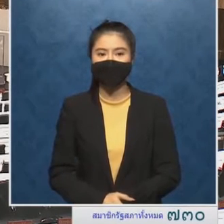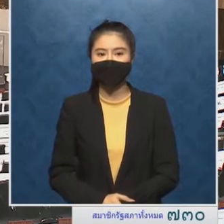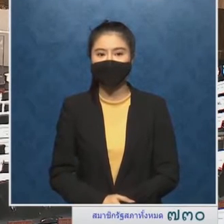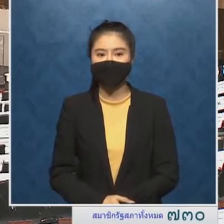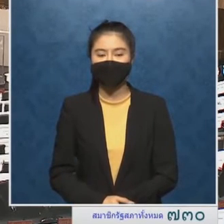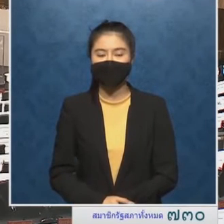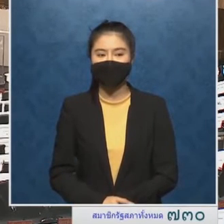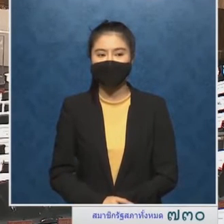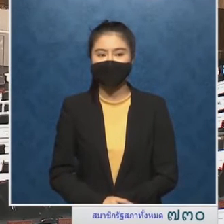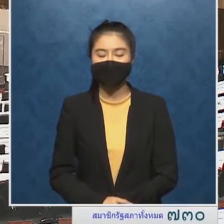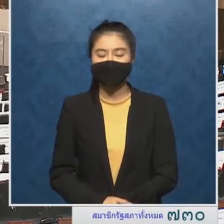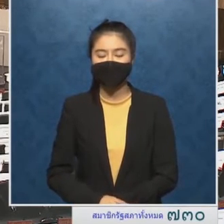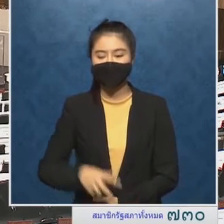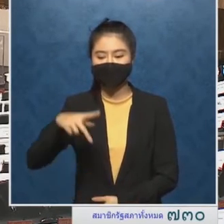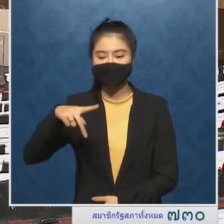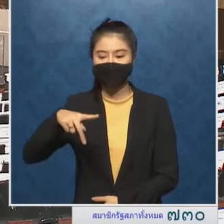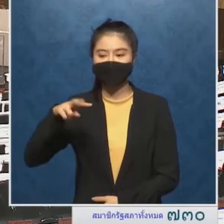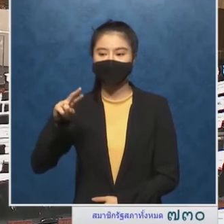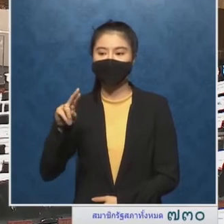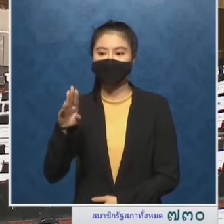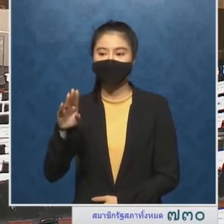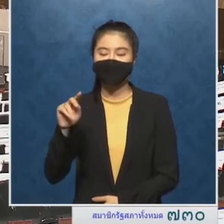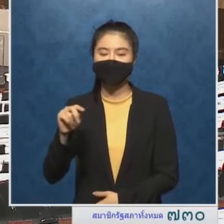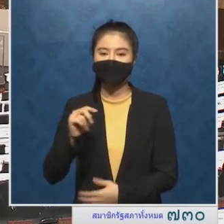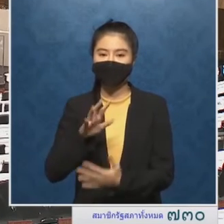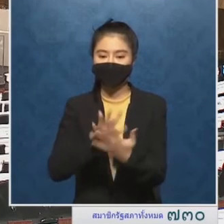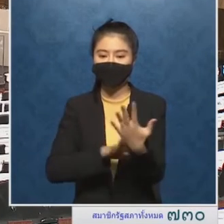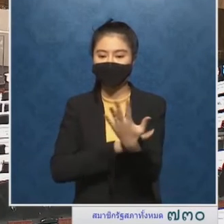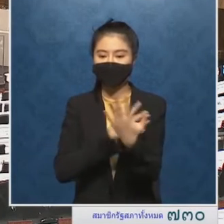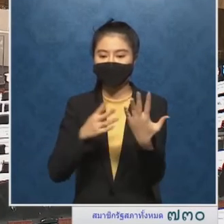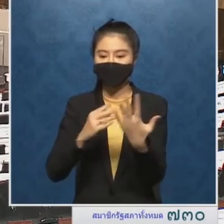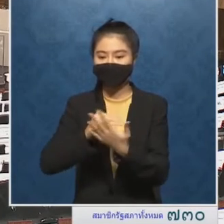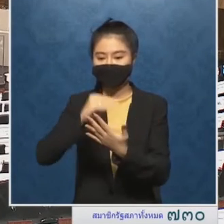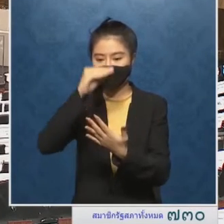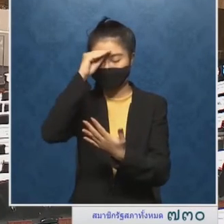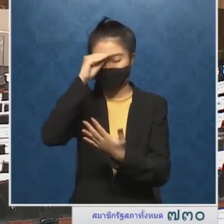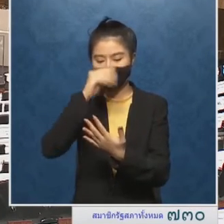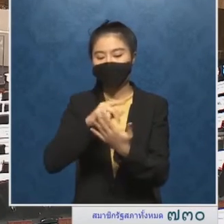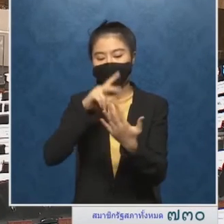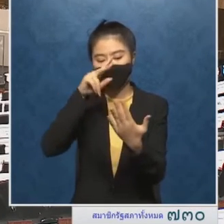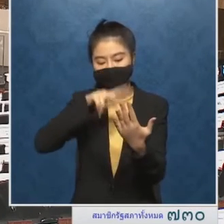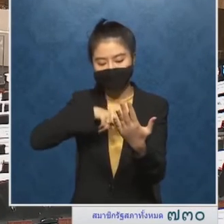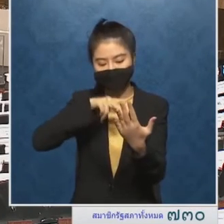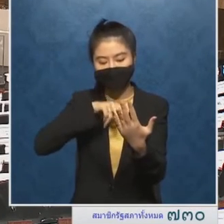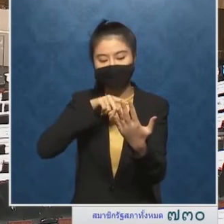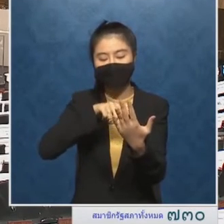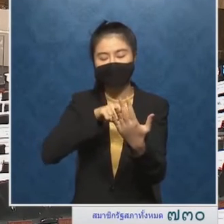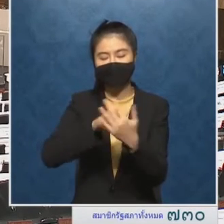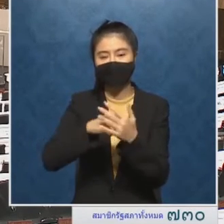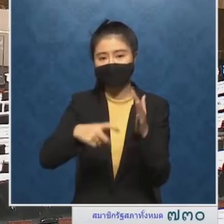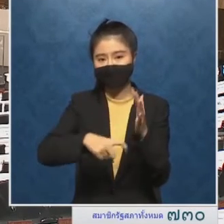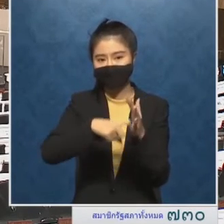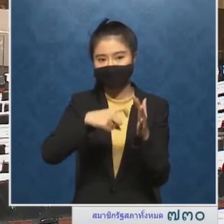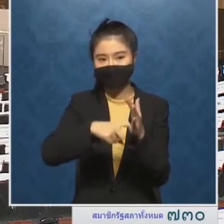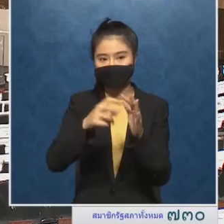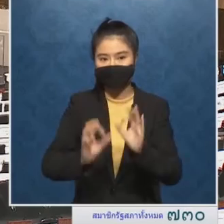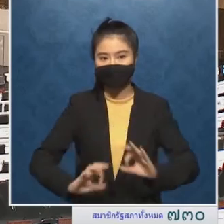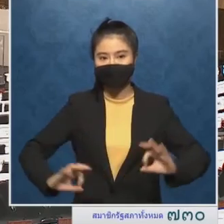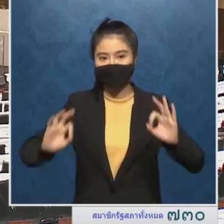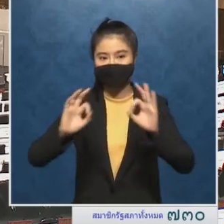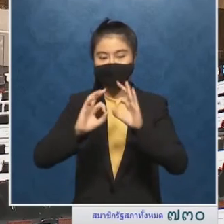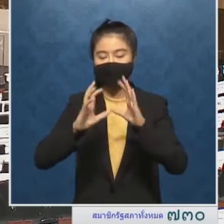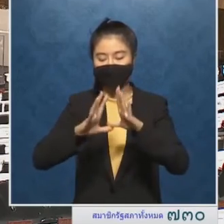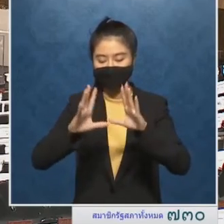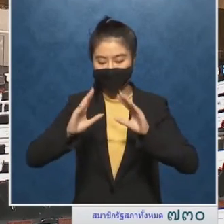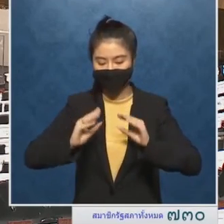ั สำหรบพระรชบัญญตการศึษาใภภััผมอ่านแล้วก็เห็นดวยในหบการสำคัญหลายเรื่อง เรื่องครูท